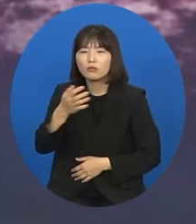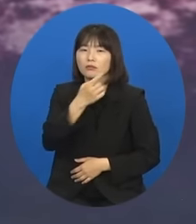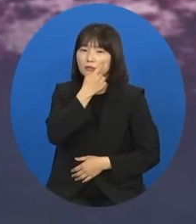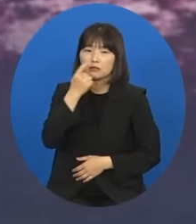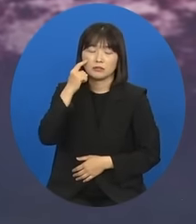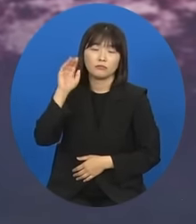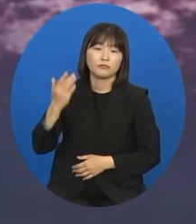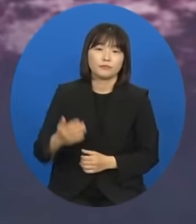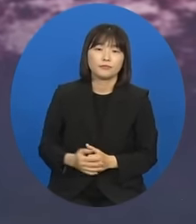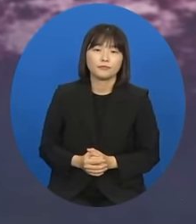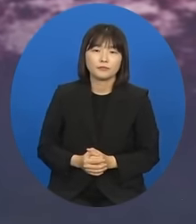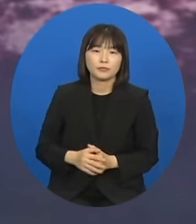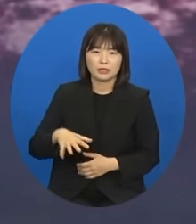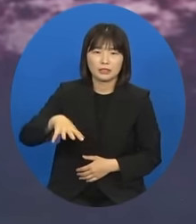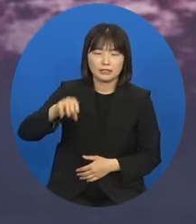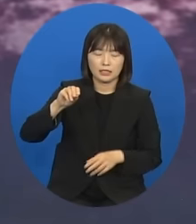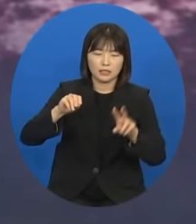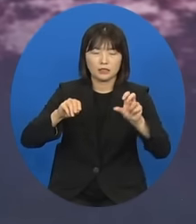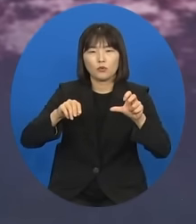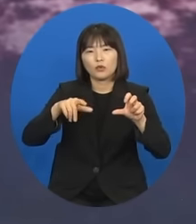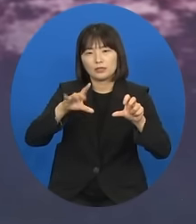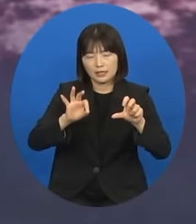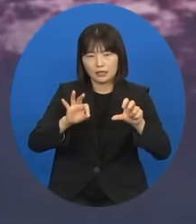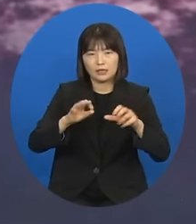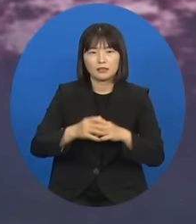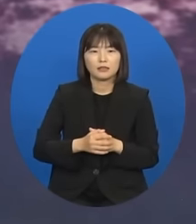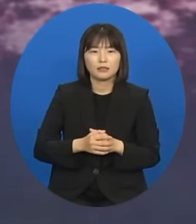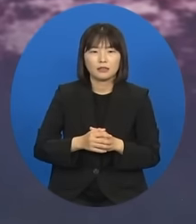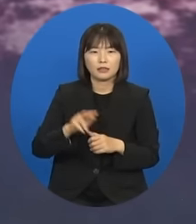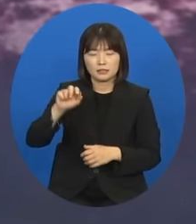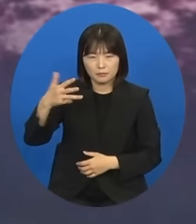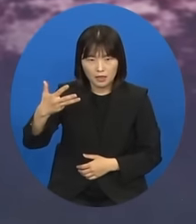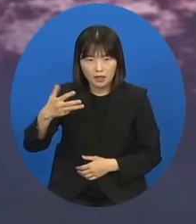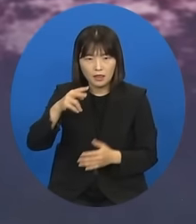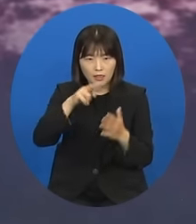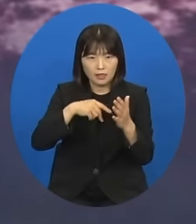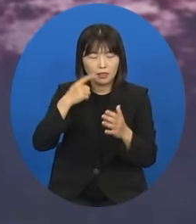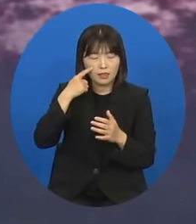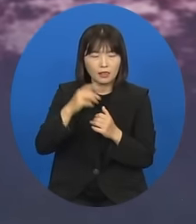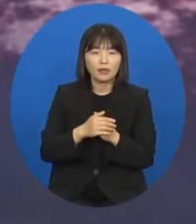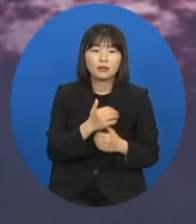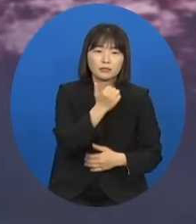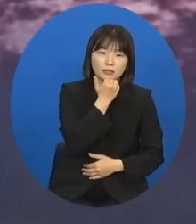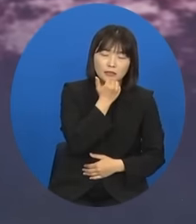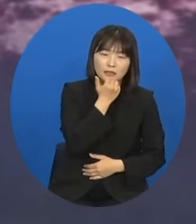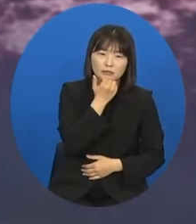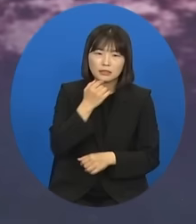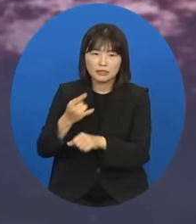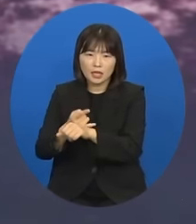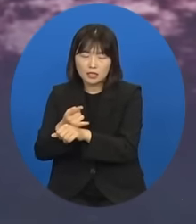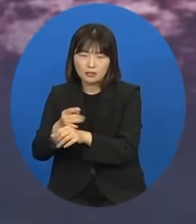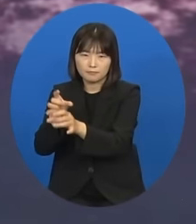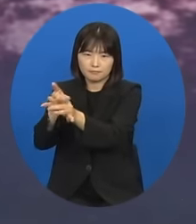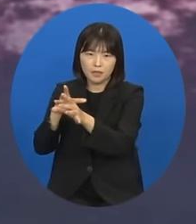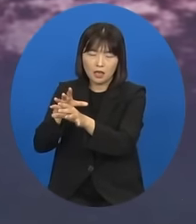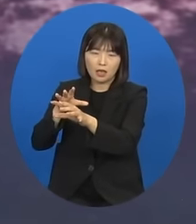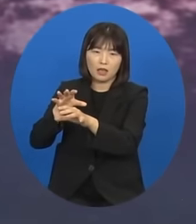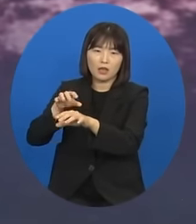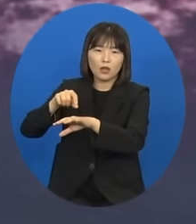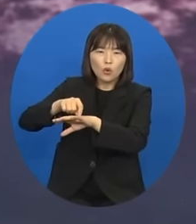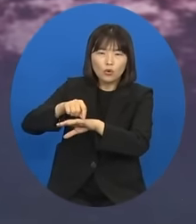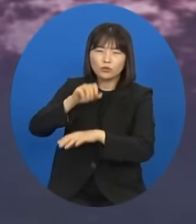됩니다 창세기 25장 28절 한번 읽어보겠습니다 이삭은가 사한 고기를